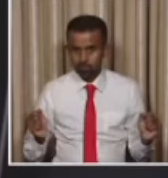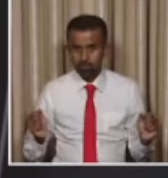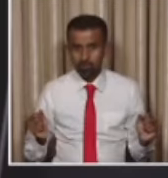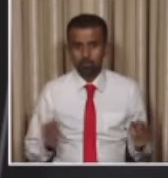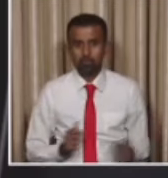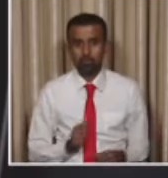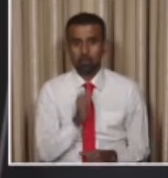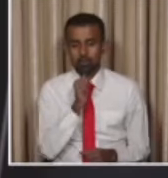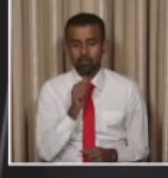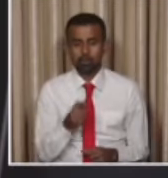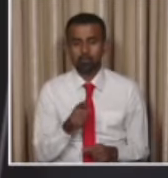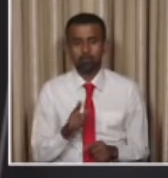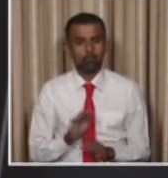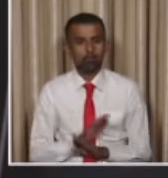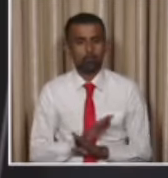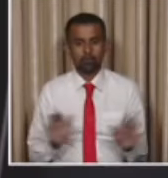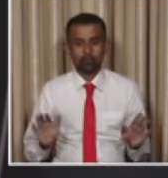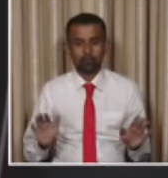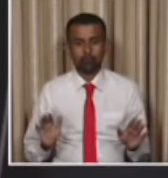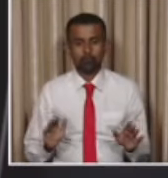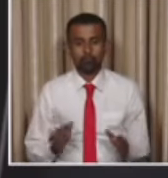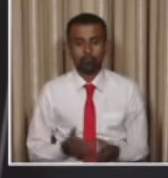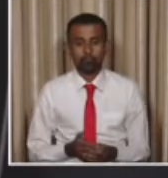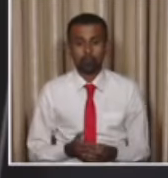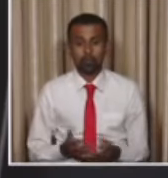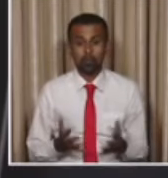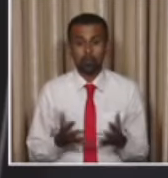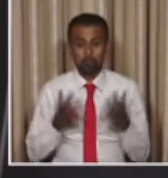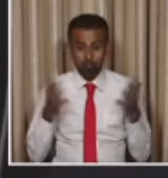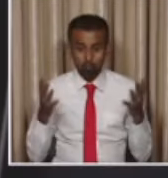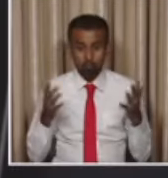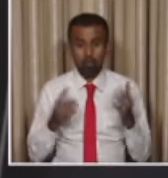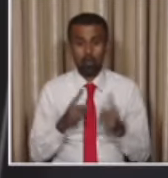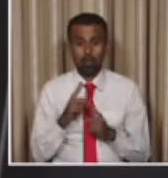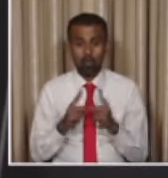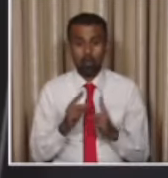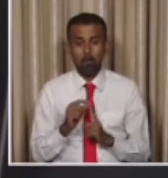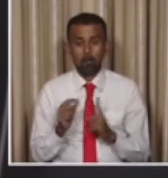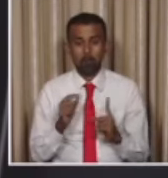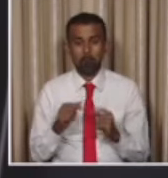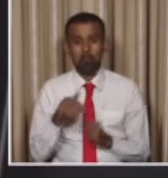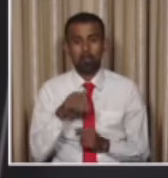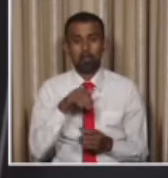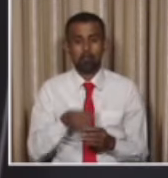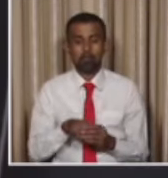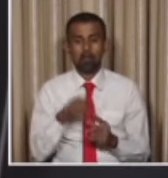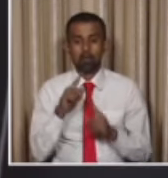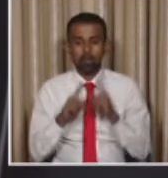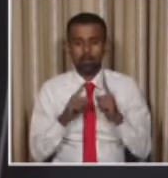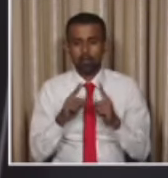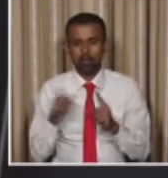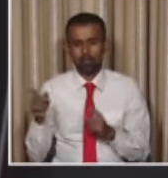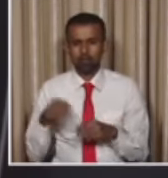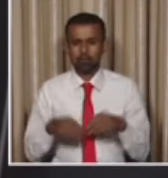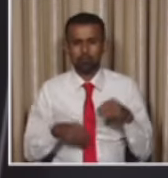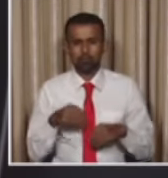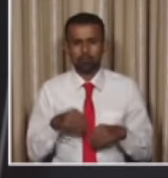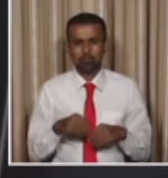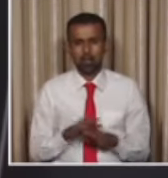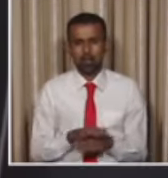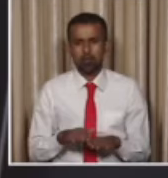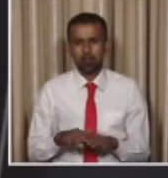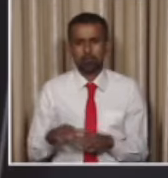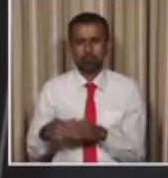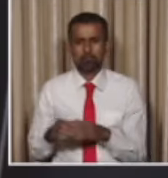කතා කරන්න තියෙන්නේ. ඊට වඩා ලොකු එකක් එපෑ මේ පාර්ලිමේන්තුවක් ඇතුලේ කතා කරන්න. අරක දේශපාලනයේ එතන ළමයි කට්ටිය